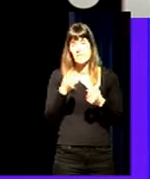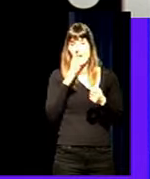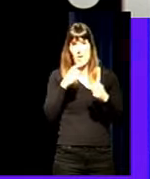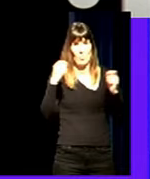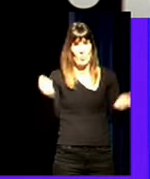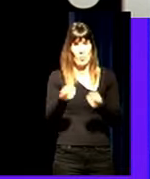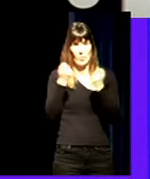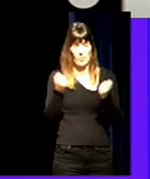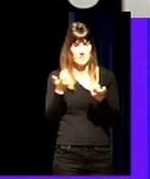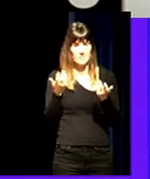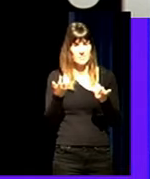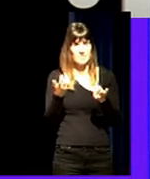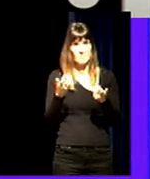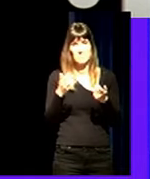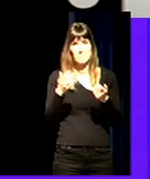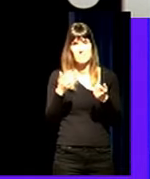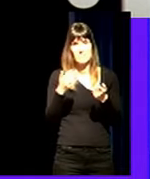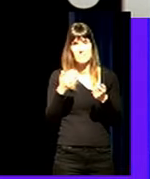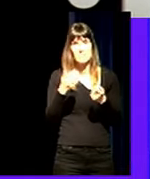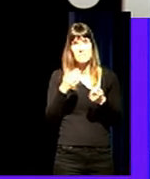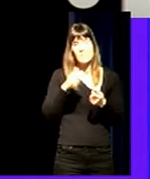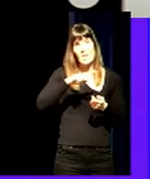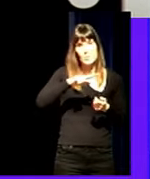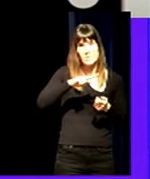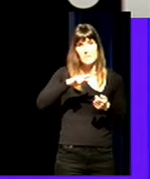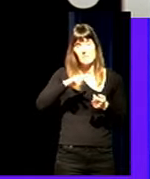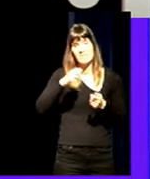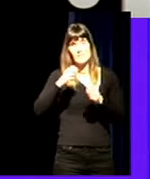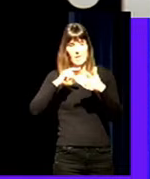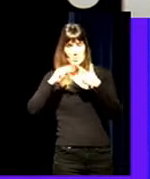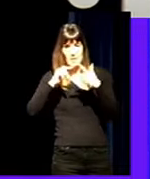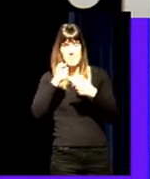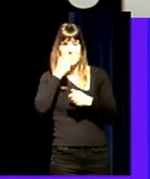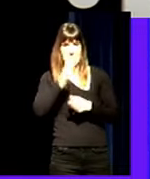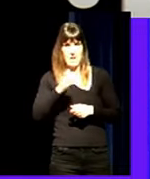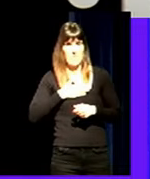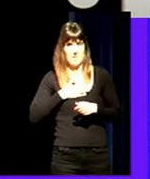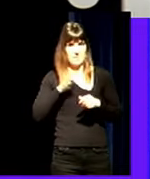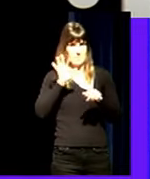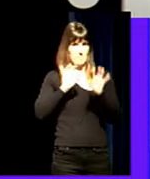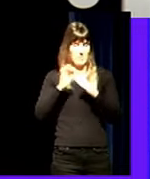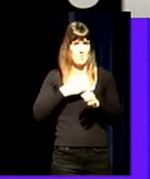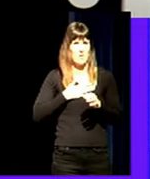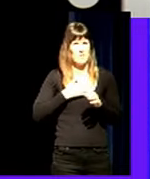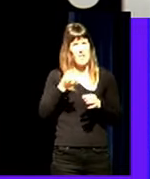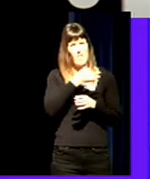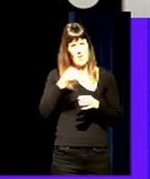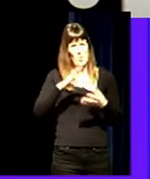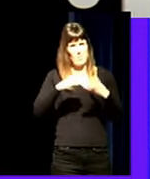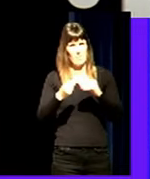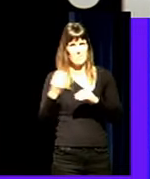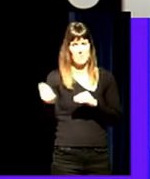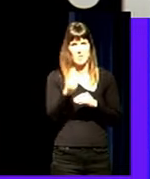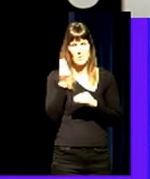gula hitz propioa. Eta gainera ez soilik hitz propioa bezik eta apropiatuak adibidez mugimendu